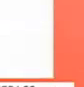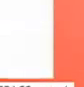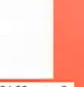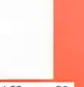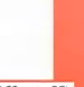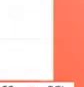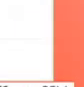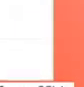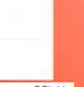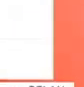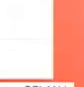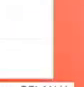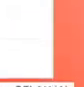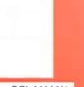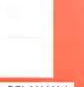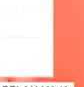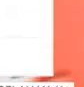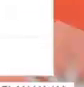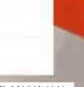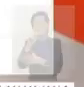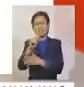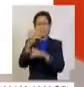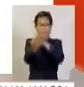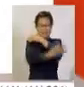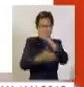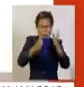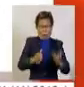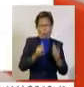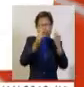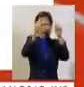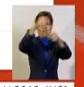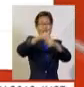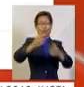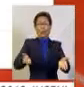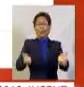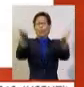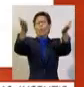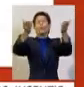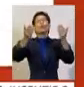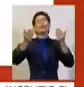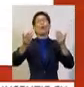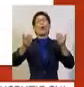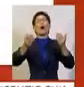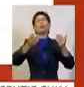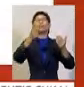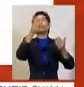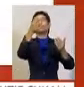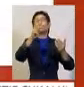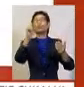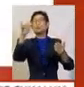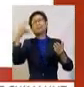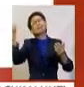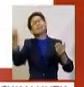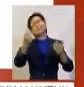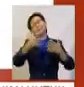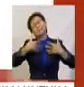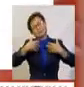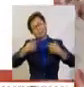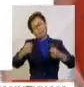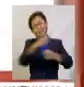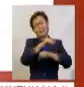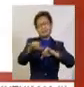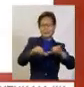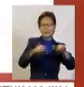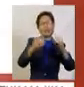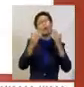Parlimen. Menyifatkan Tun Siti Negarawan Ulung yang disanjung tinggi, beliau mendoakan Tun Siti sentiasa dalam keadaan sihat dan cergas.